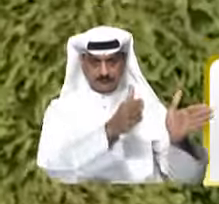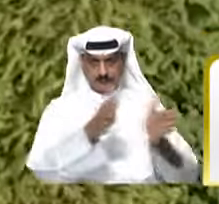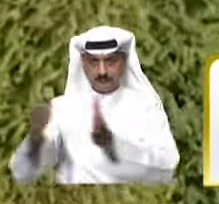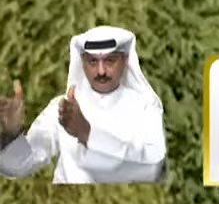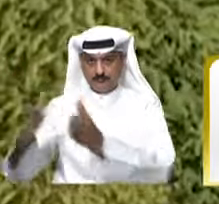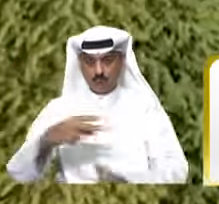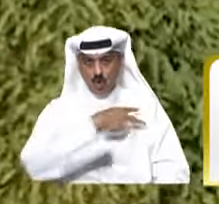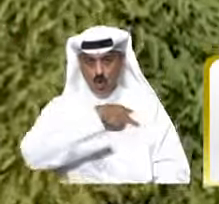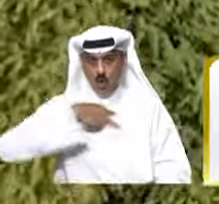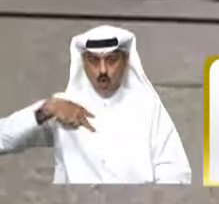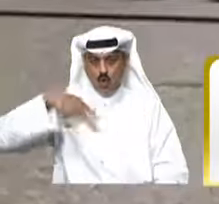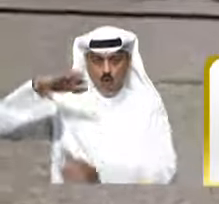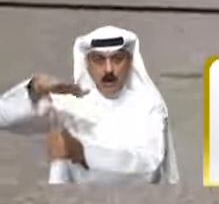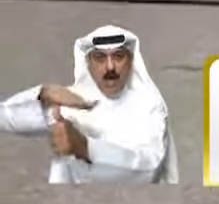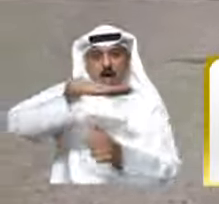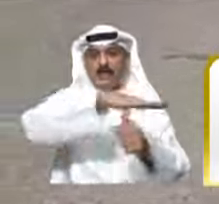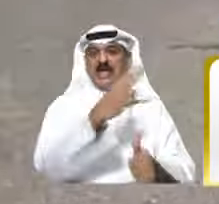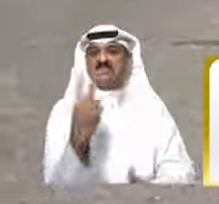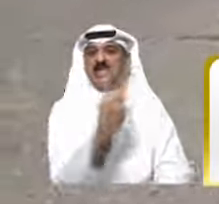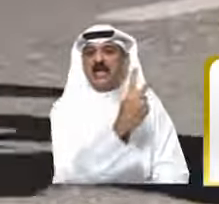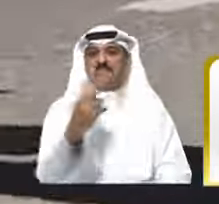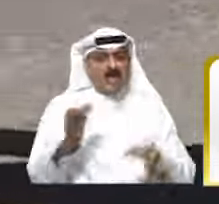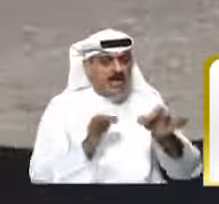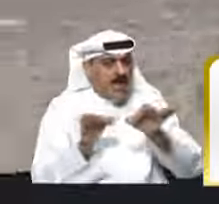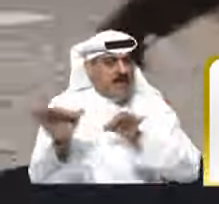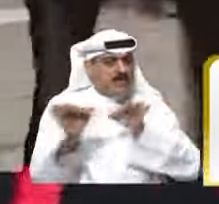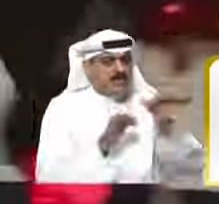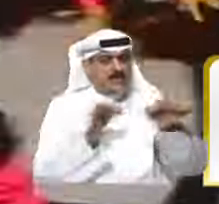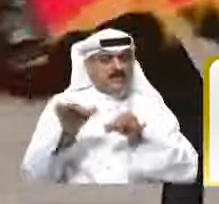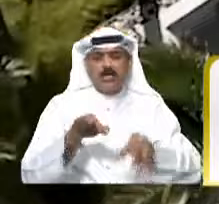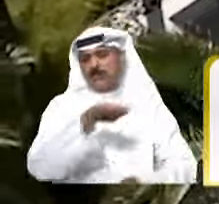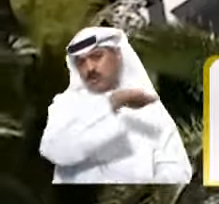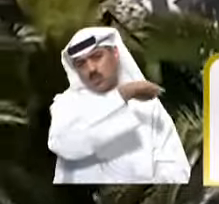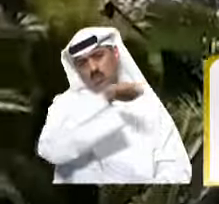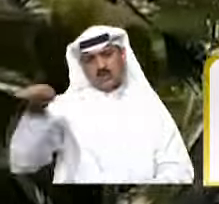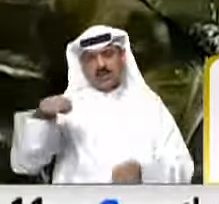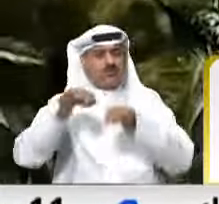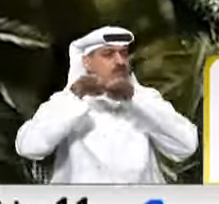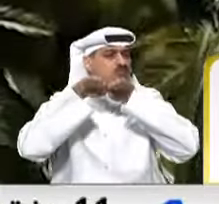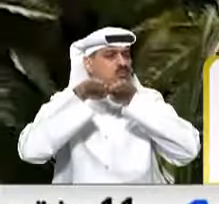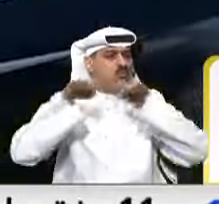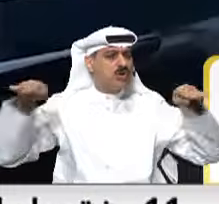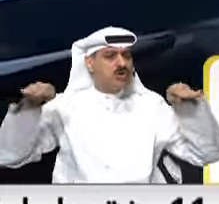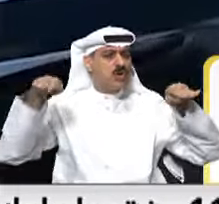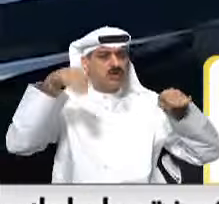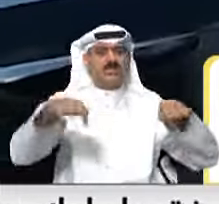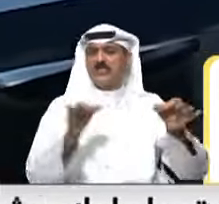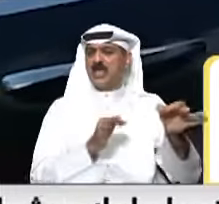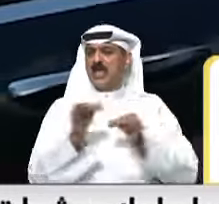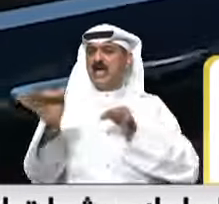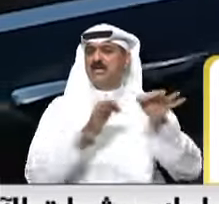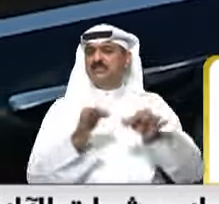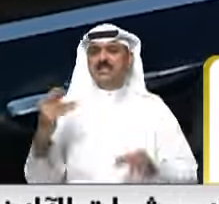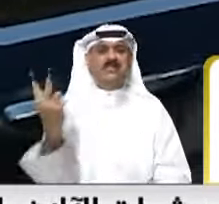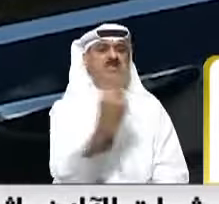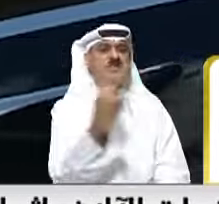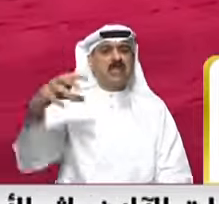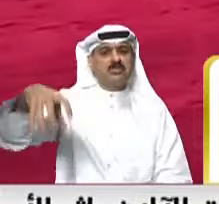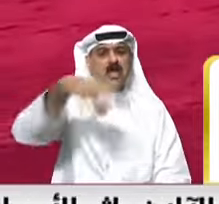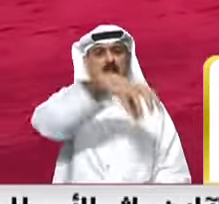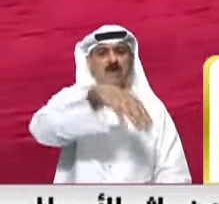تخط قيادتي البلدين سياسة قوامها الوسطية والاعتدال، حيث أكسبت هذه السياسة كلا البلدين